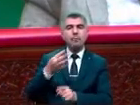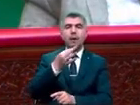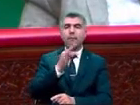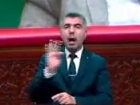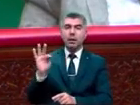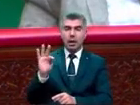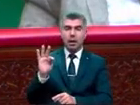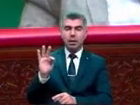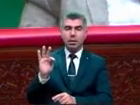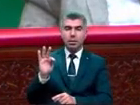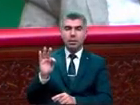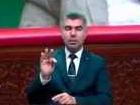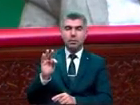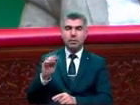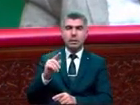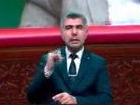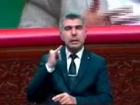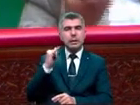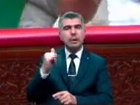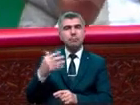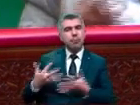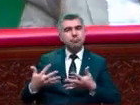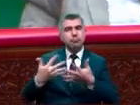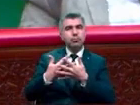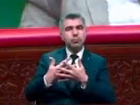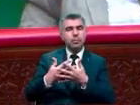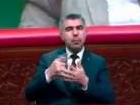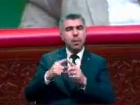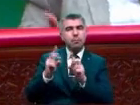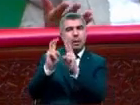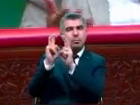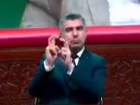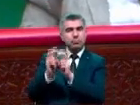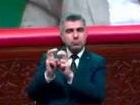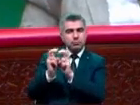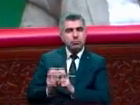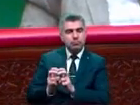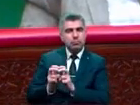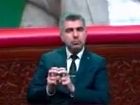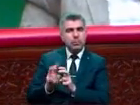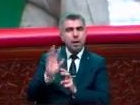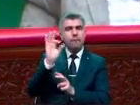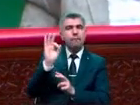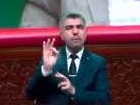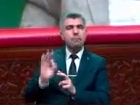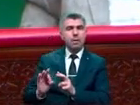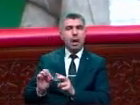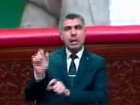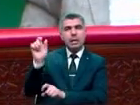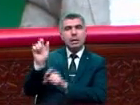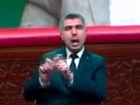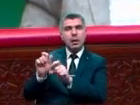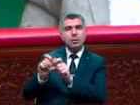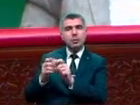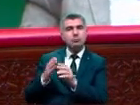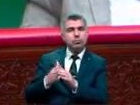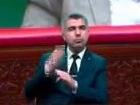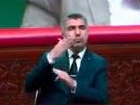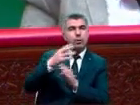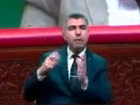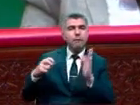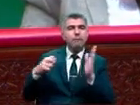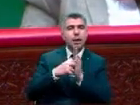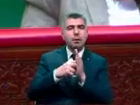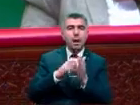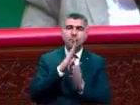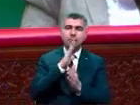فرنسا الشريك التقليدي للمغرب على تشديد وخفض نسب حصول المغاربه على تاشيره